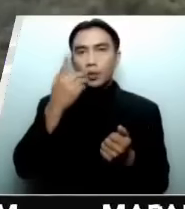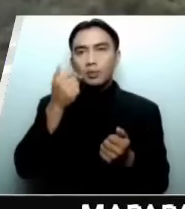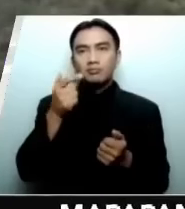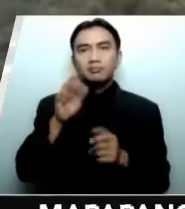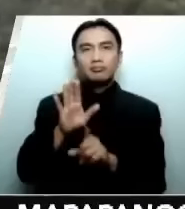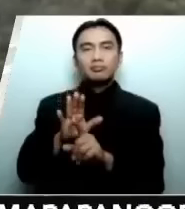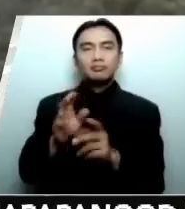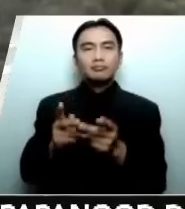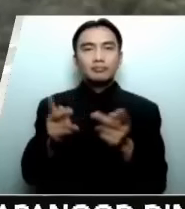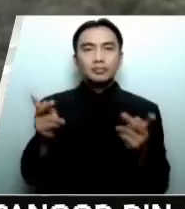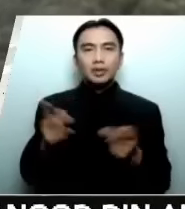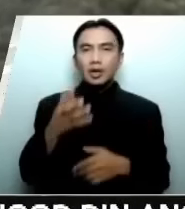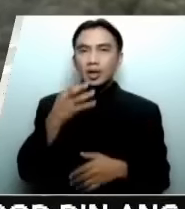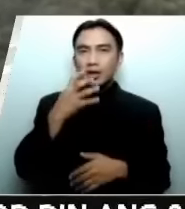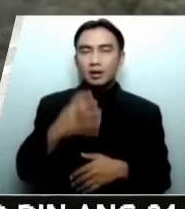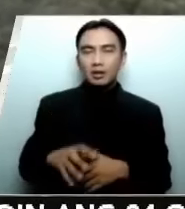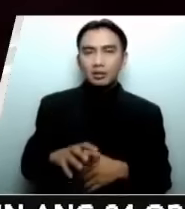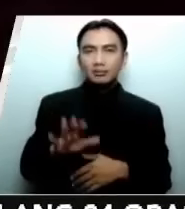ng El Nino.